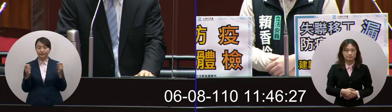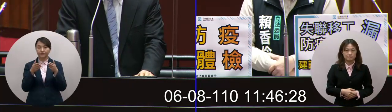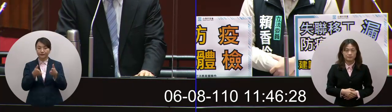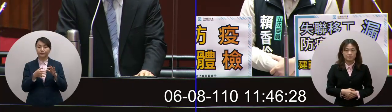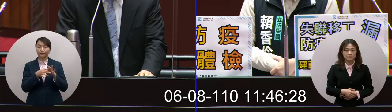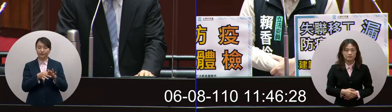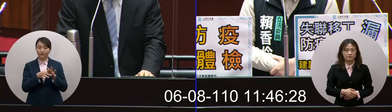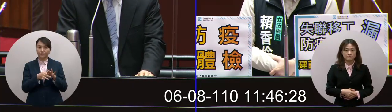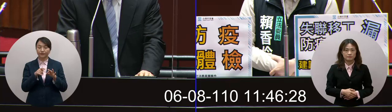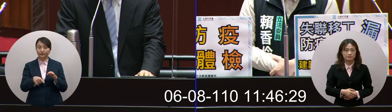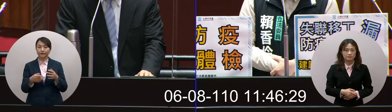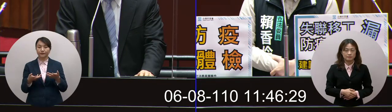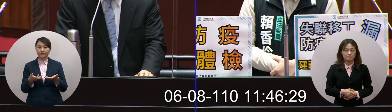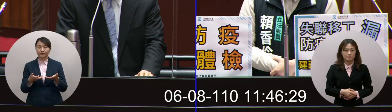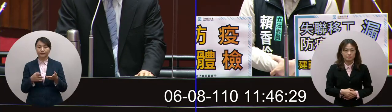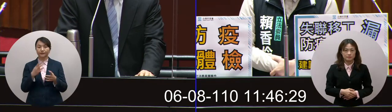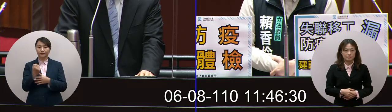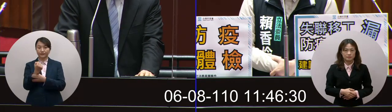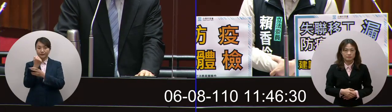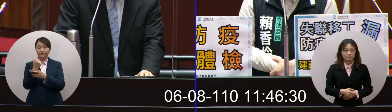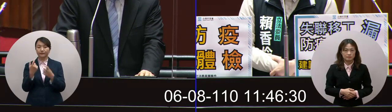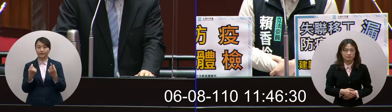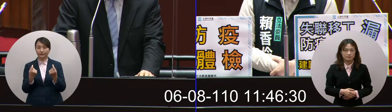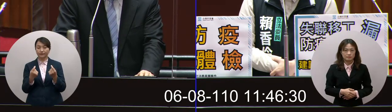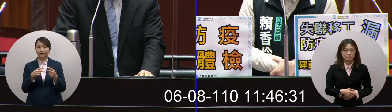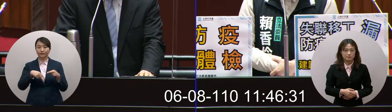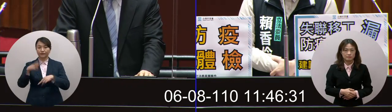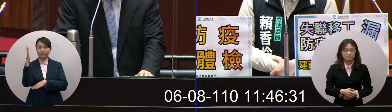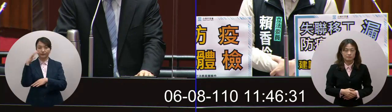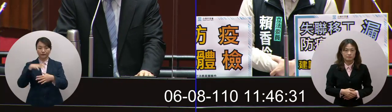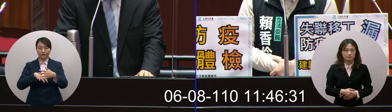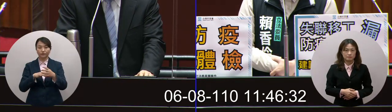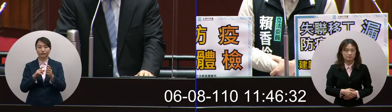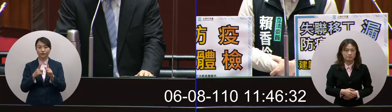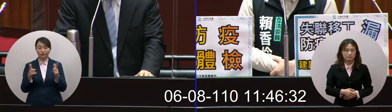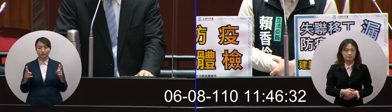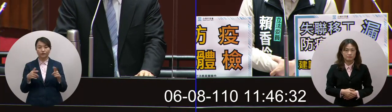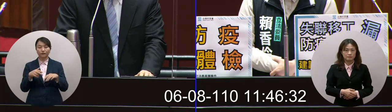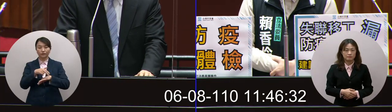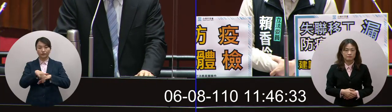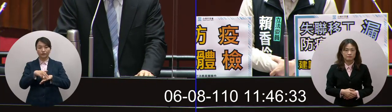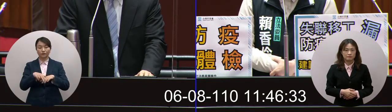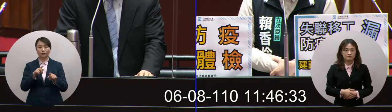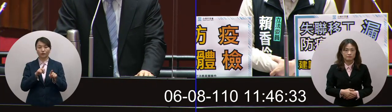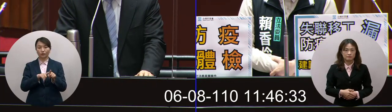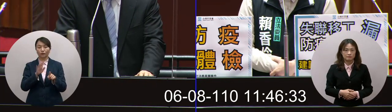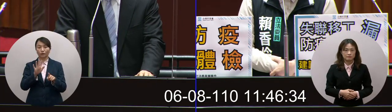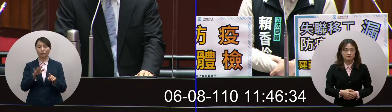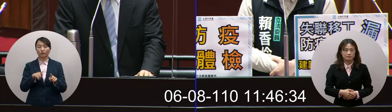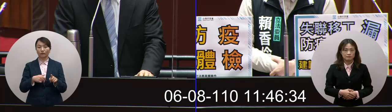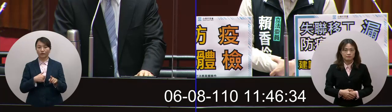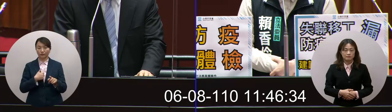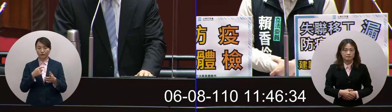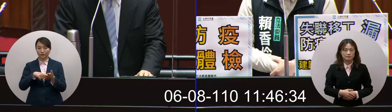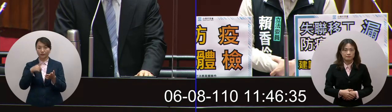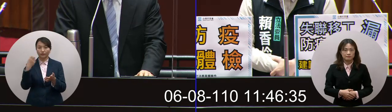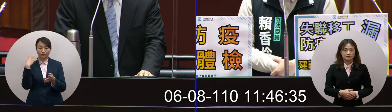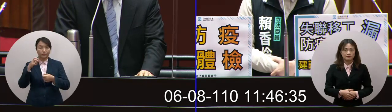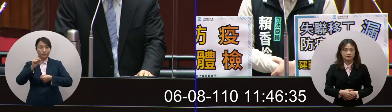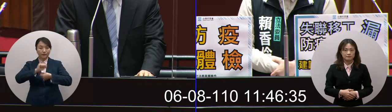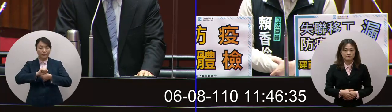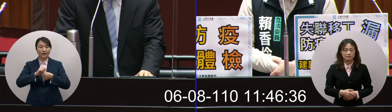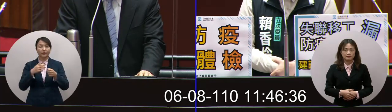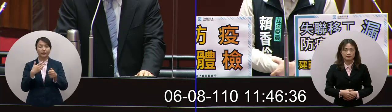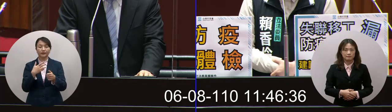关心这个议题，并且支持啊行政院相关这个子决策。这个其实是这一次新增，